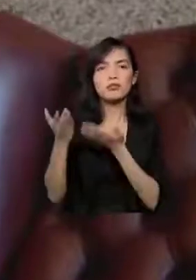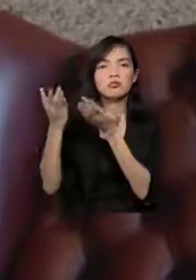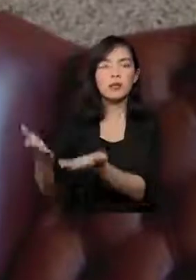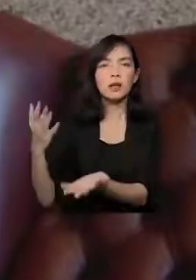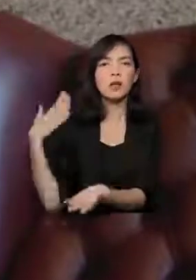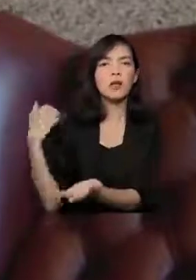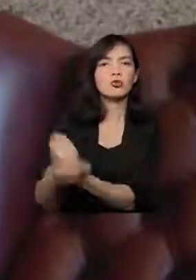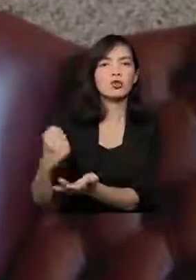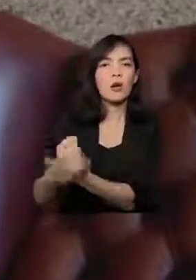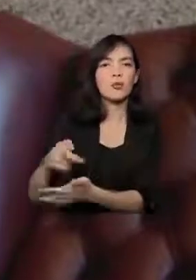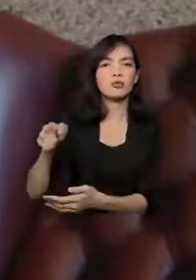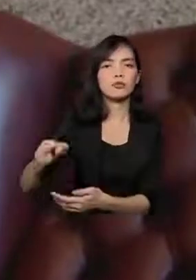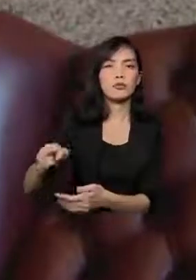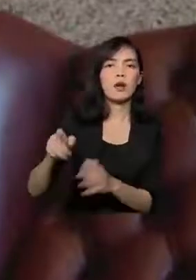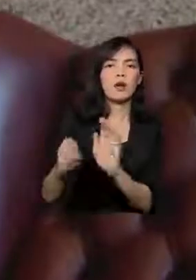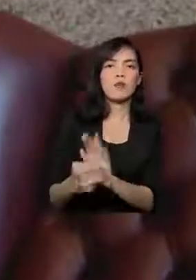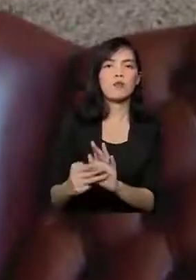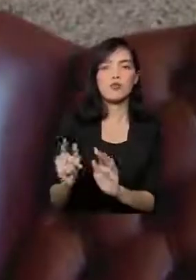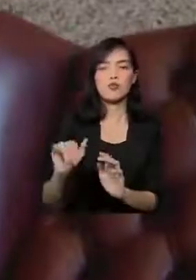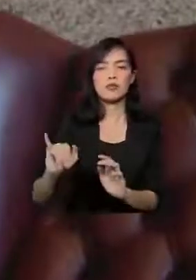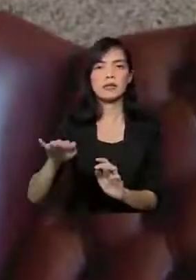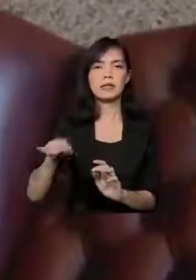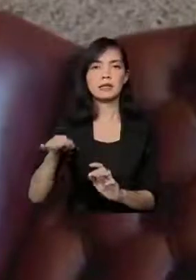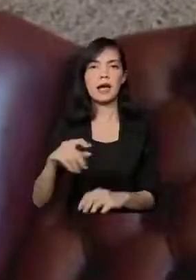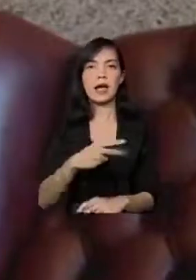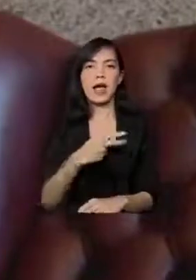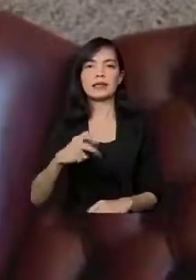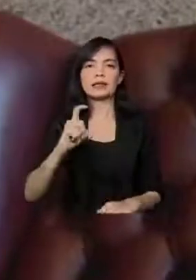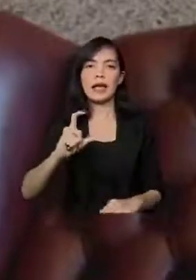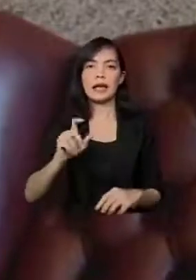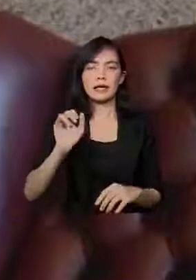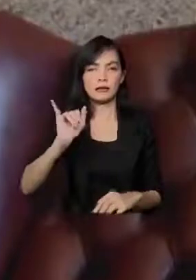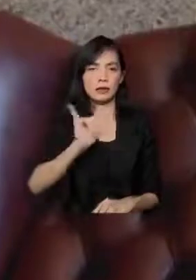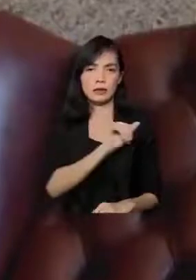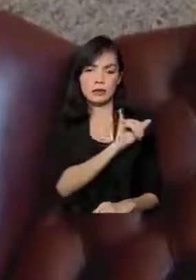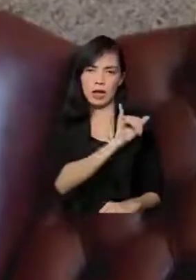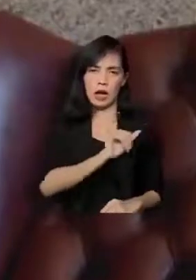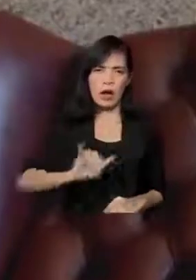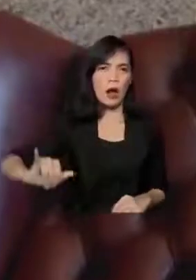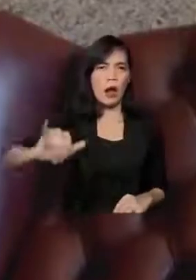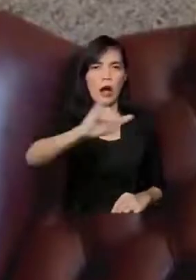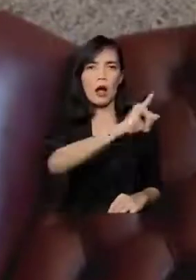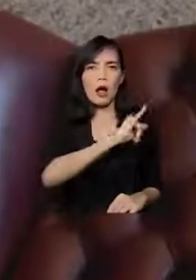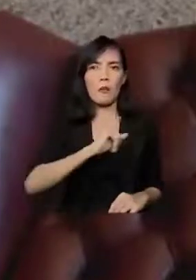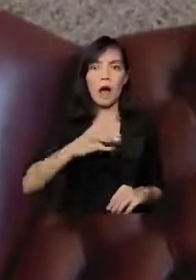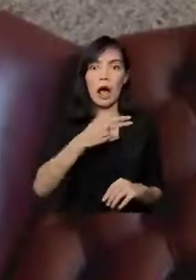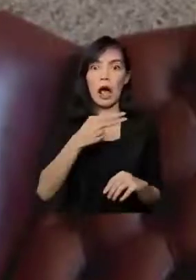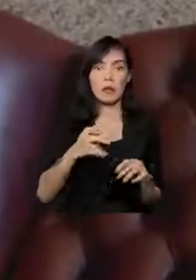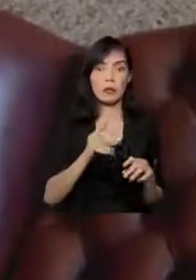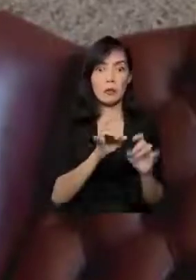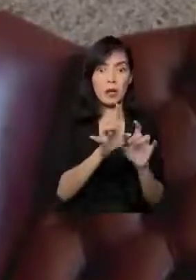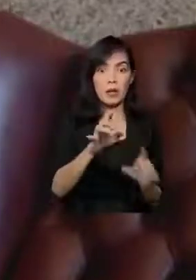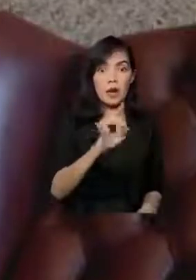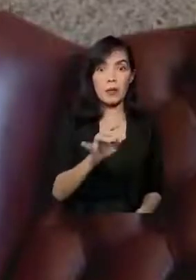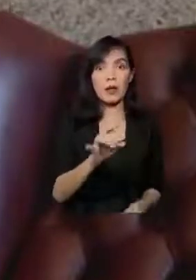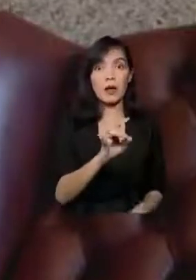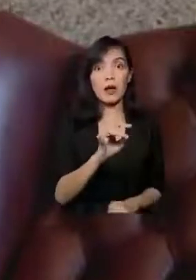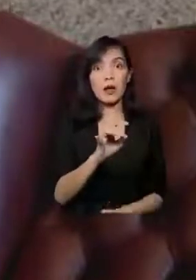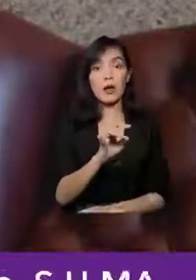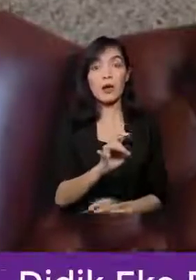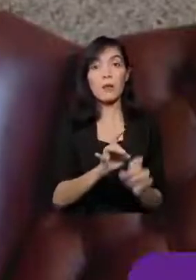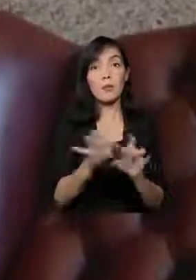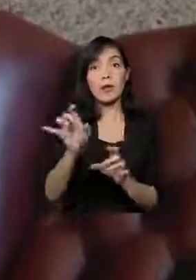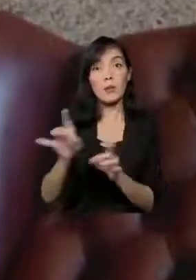dilakukan dengan cara yang sama jadi tidak ada Ustadz yang happy beda dan juga tidak ada